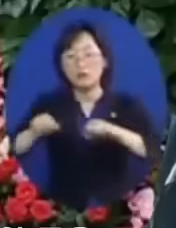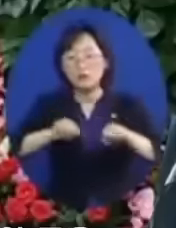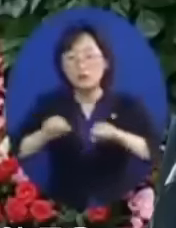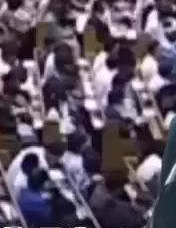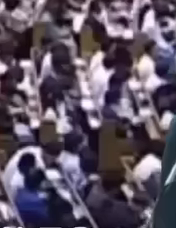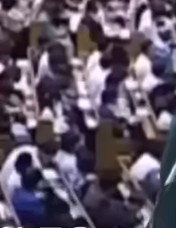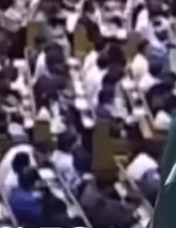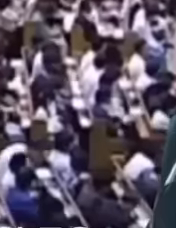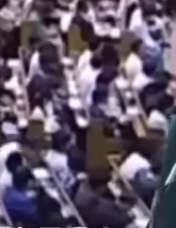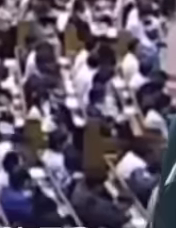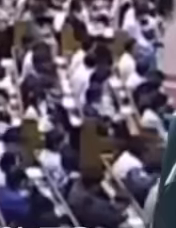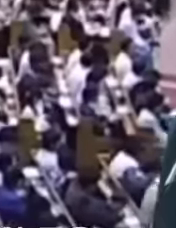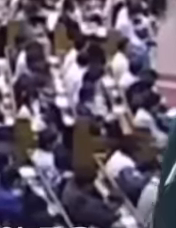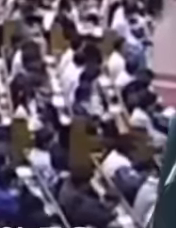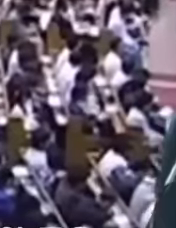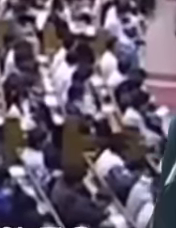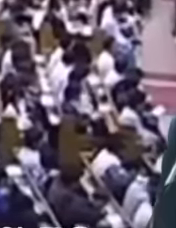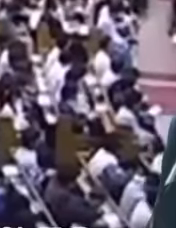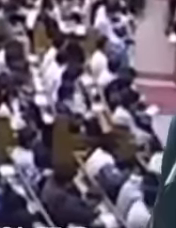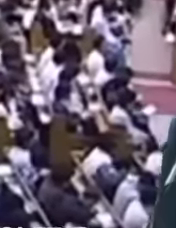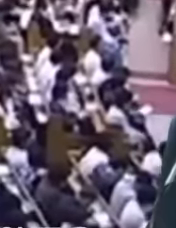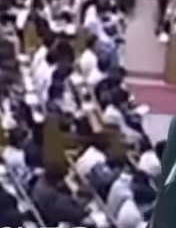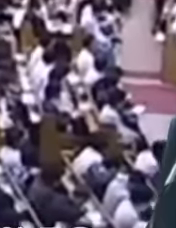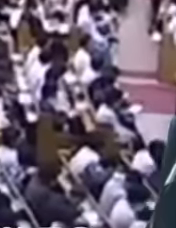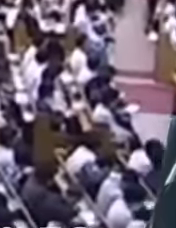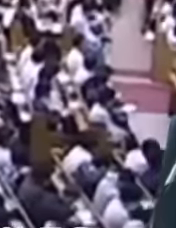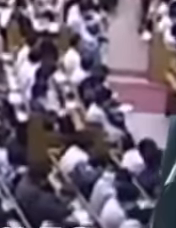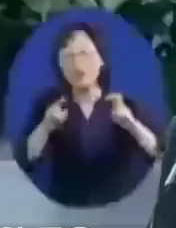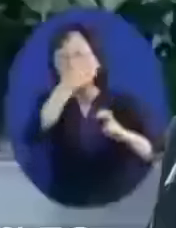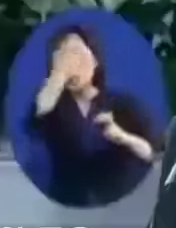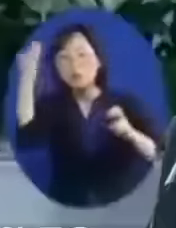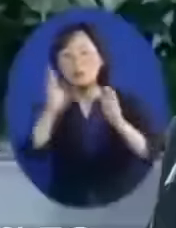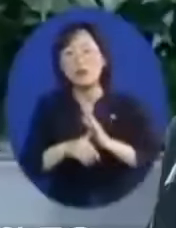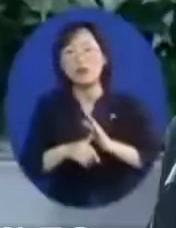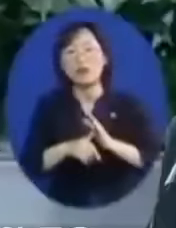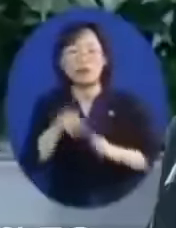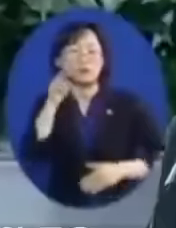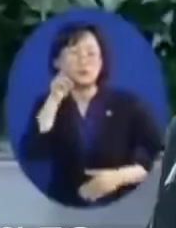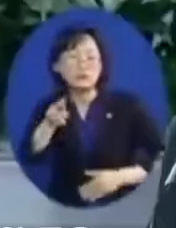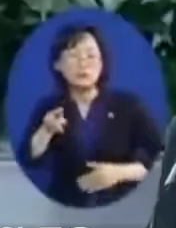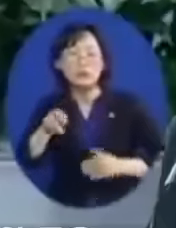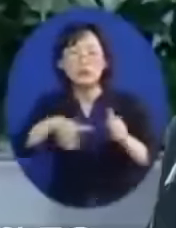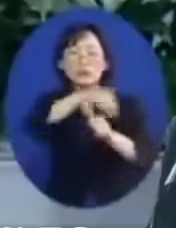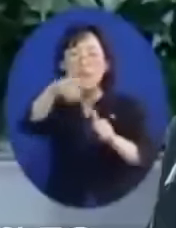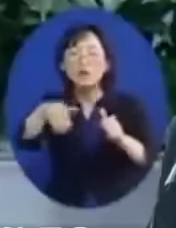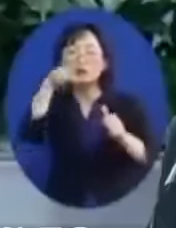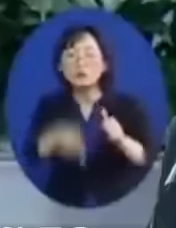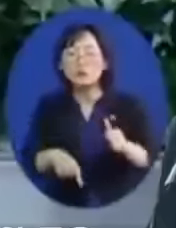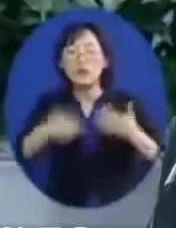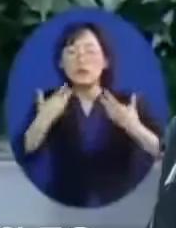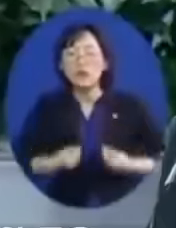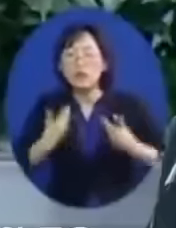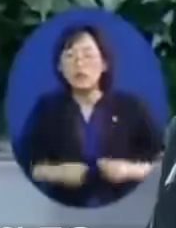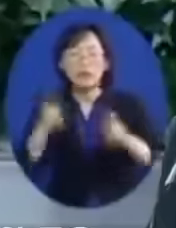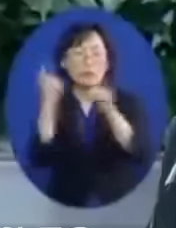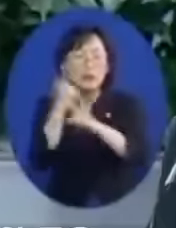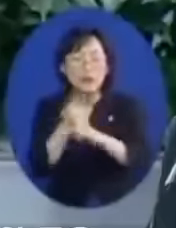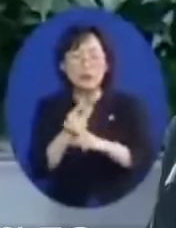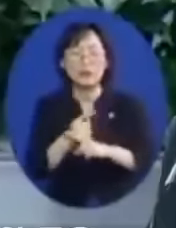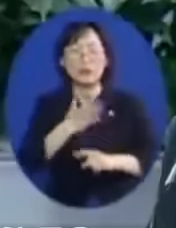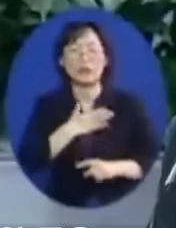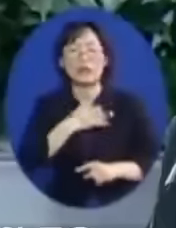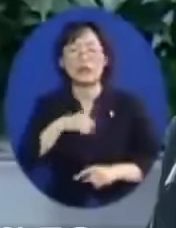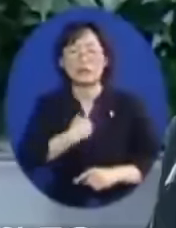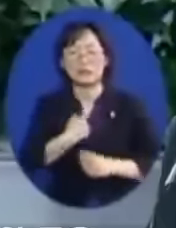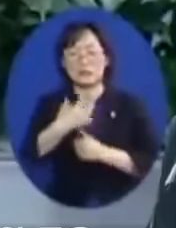도움을 받지 않으면 못 살게 되었습니다. 20대의 젊은 나이에 그런 처절한 상황 속에서 매일 절망과 슬픔 가운데